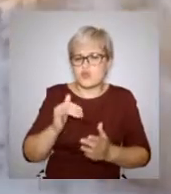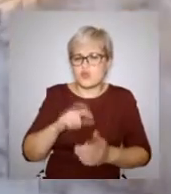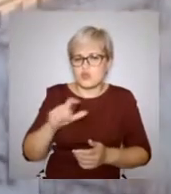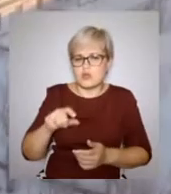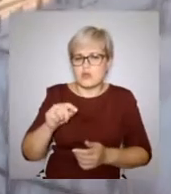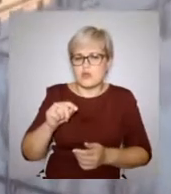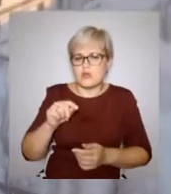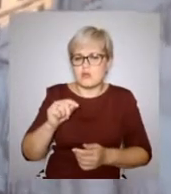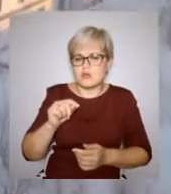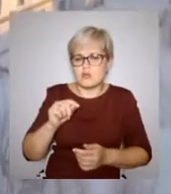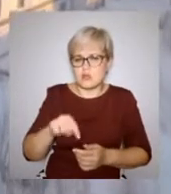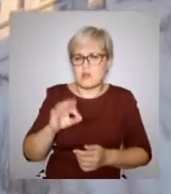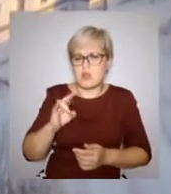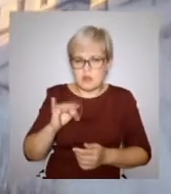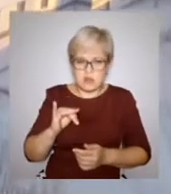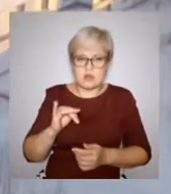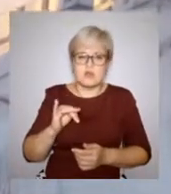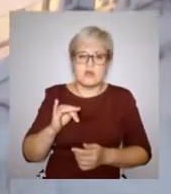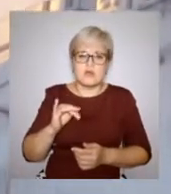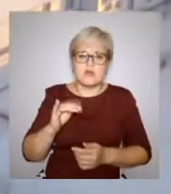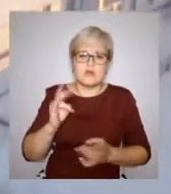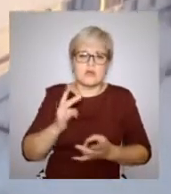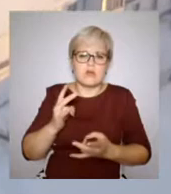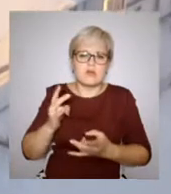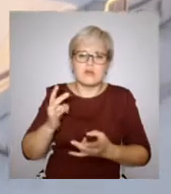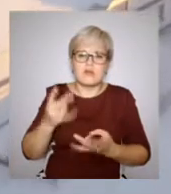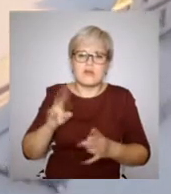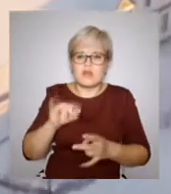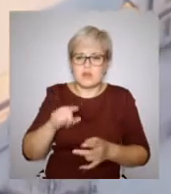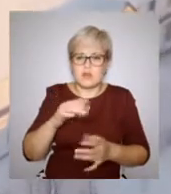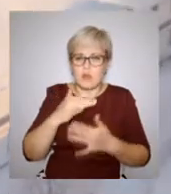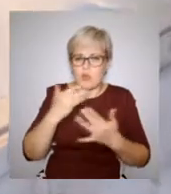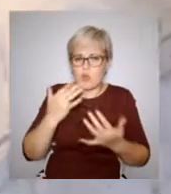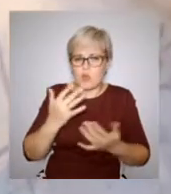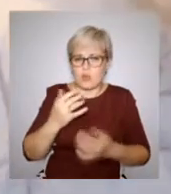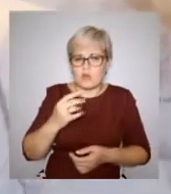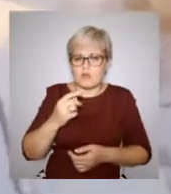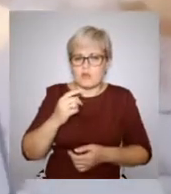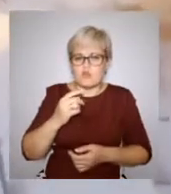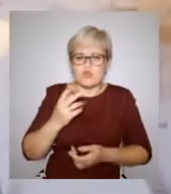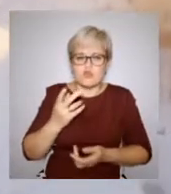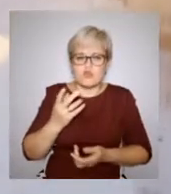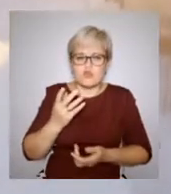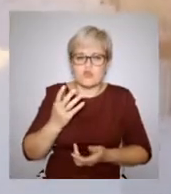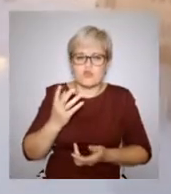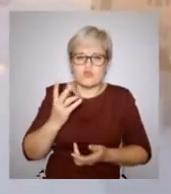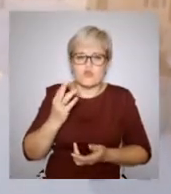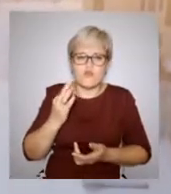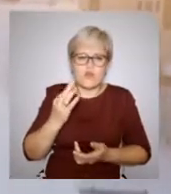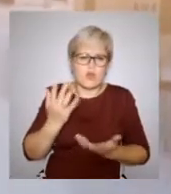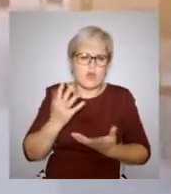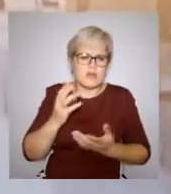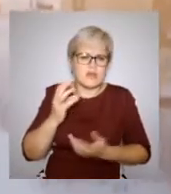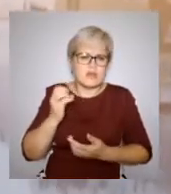абсолютно вот эта тенденция непонятно вот если честно тем вот когда ты выезжаешь круто уже